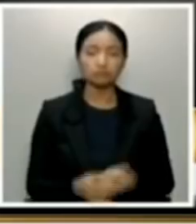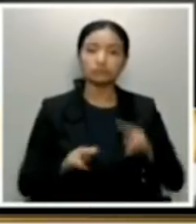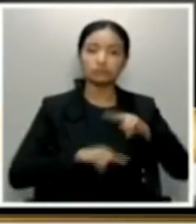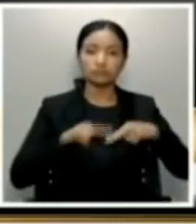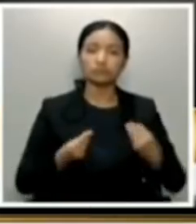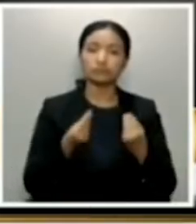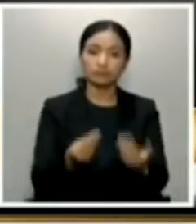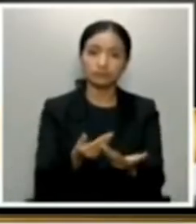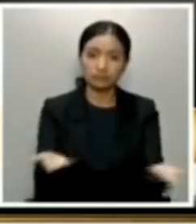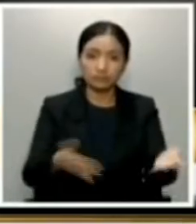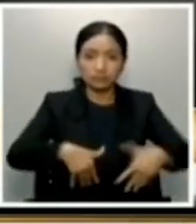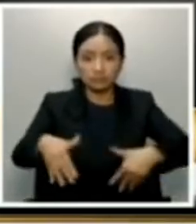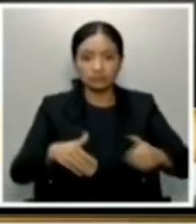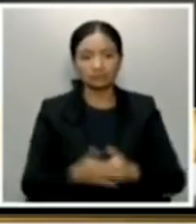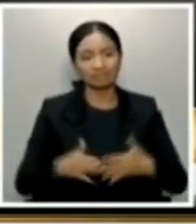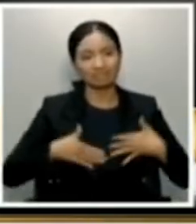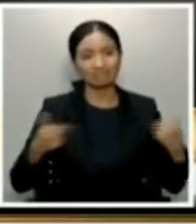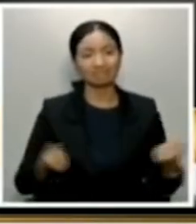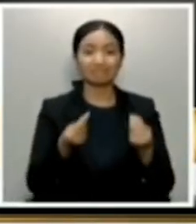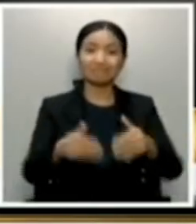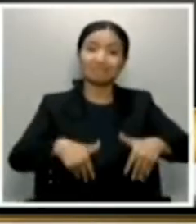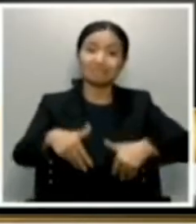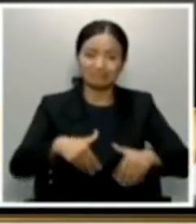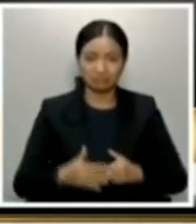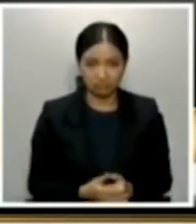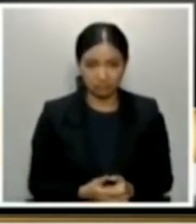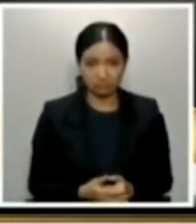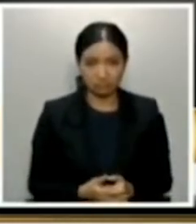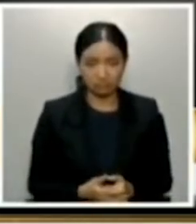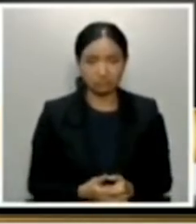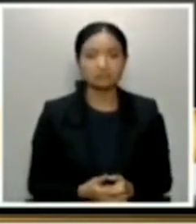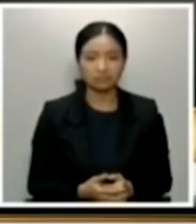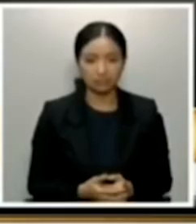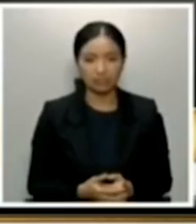ญให้กับประชาชนคืนความสุขให้กับประชาชนยก